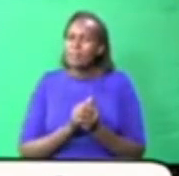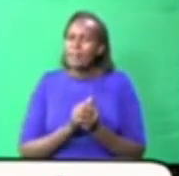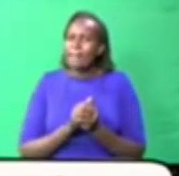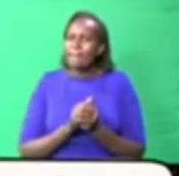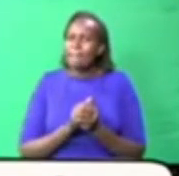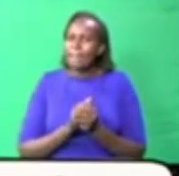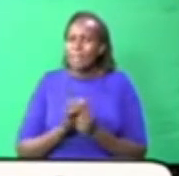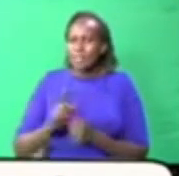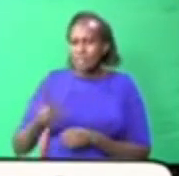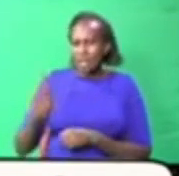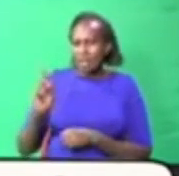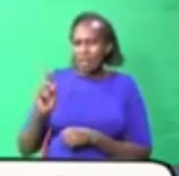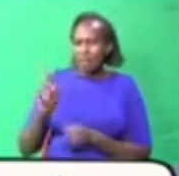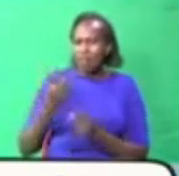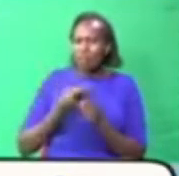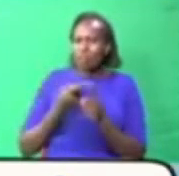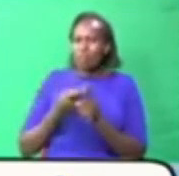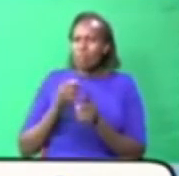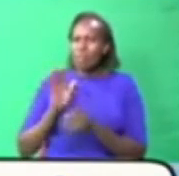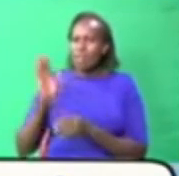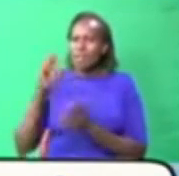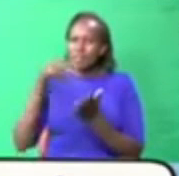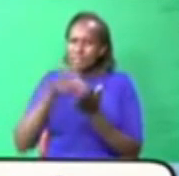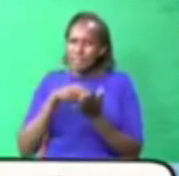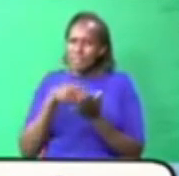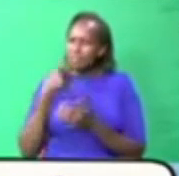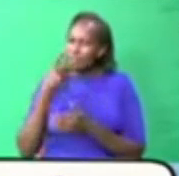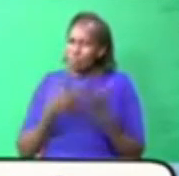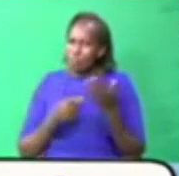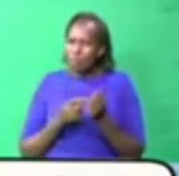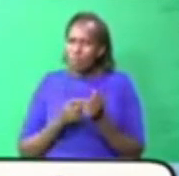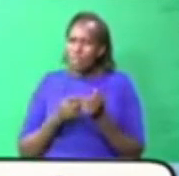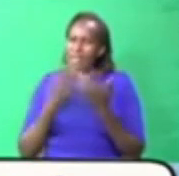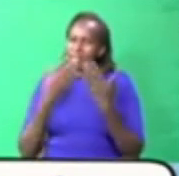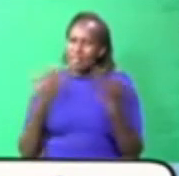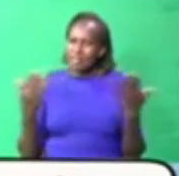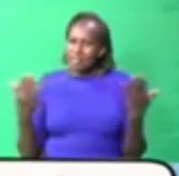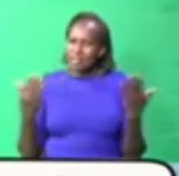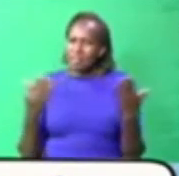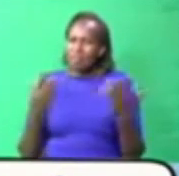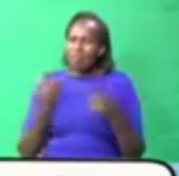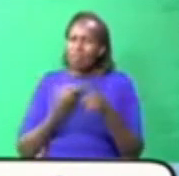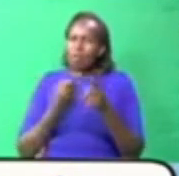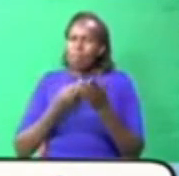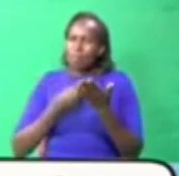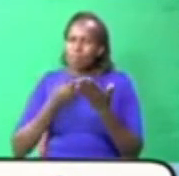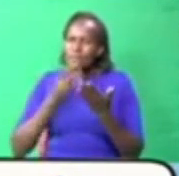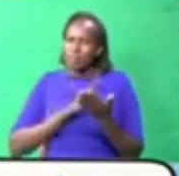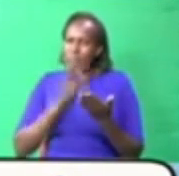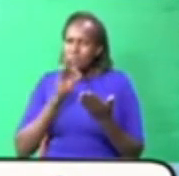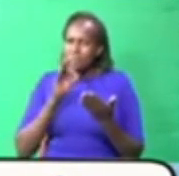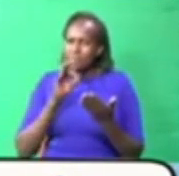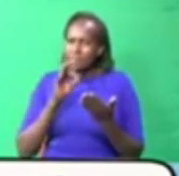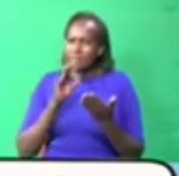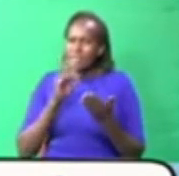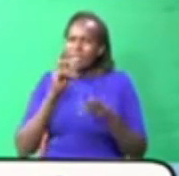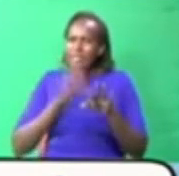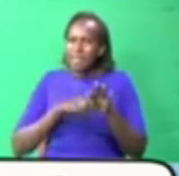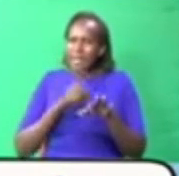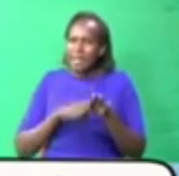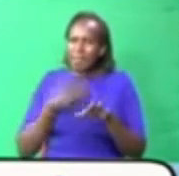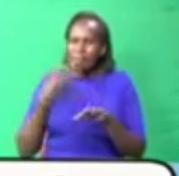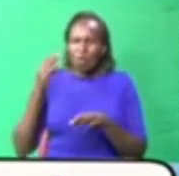wao kulingana msimamo wao walikuwa nasema kwamba mambo vipawa vya Roho Mtakatifu hizo zilikuwa za wakati wa